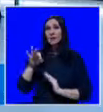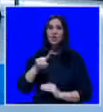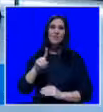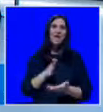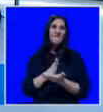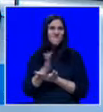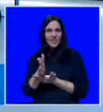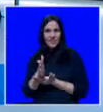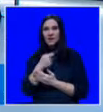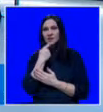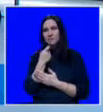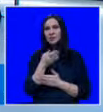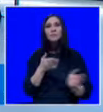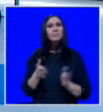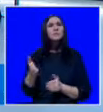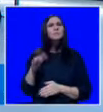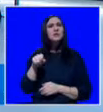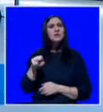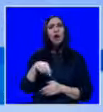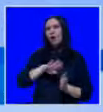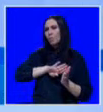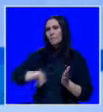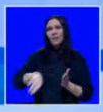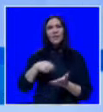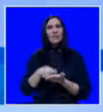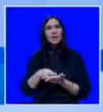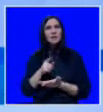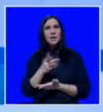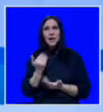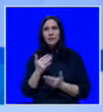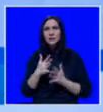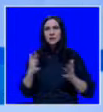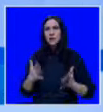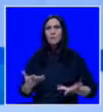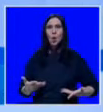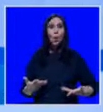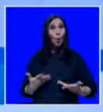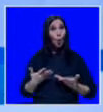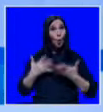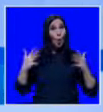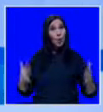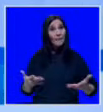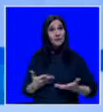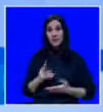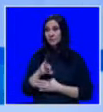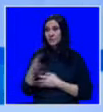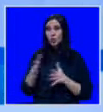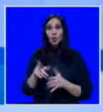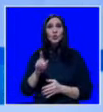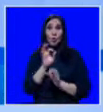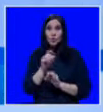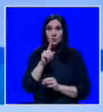вида на изпит. Дали сега с отпадането на таксите няма да стане много по-голям интерес и да влязат хора, които пък никога не са